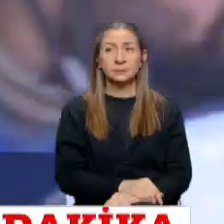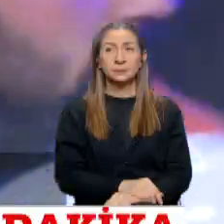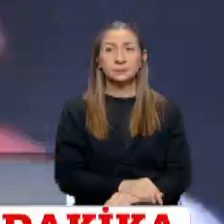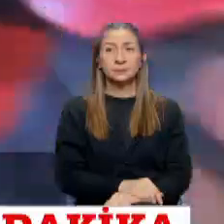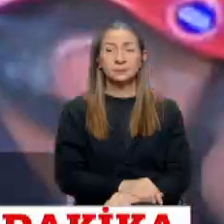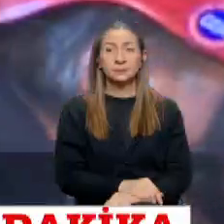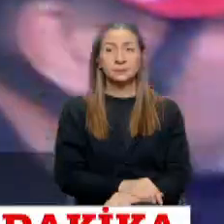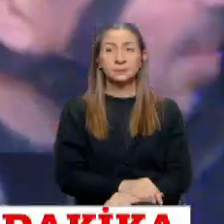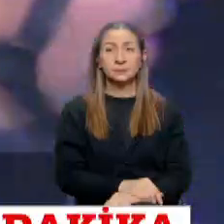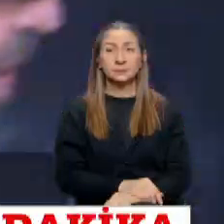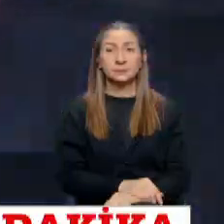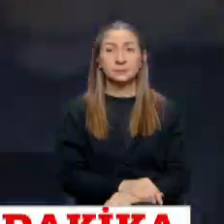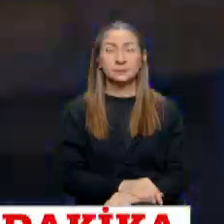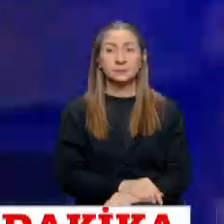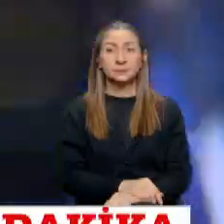tamam mı?